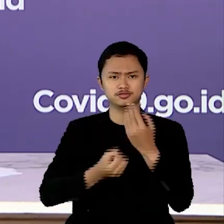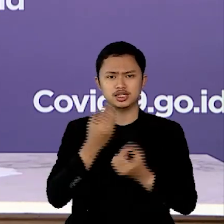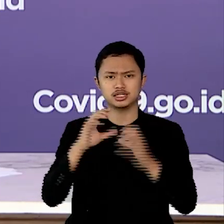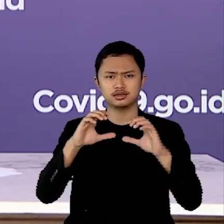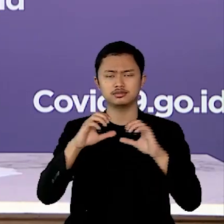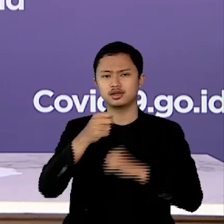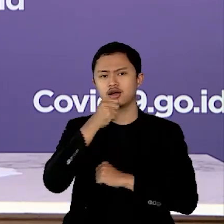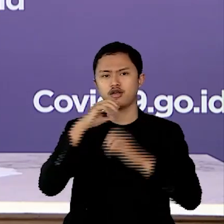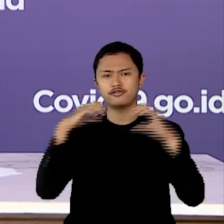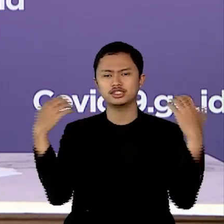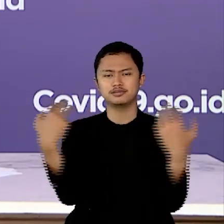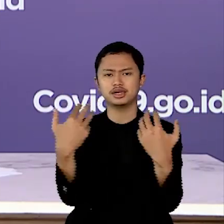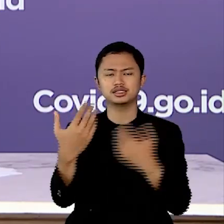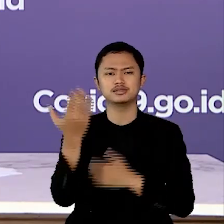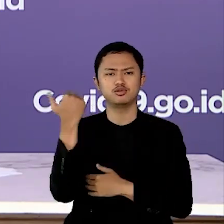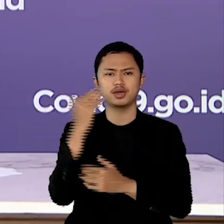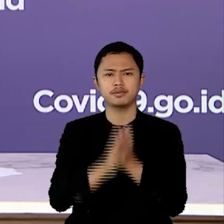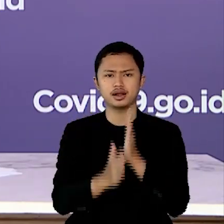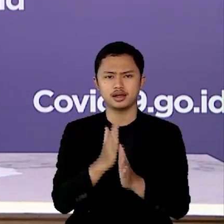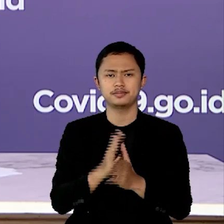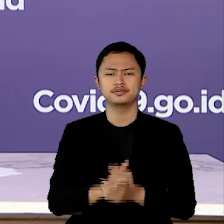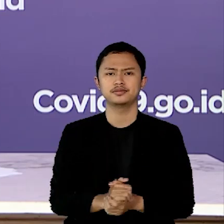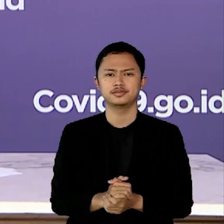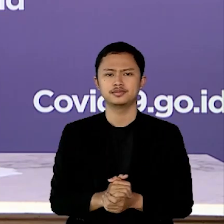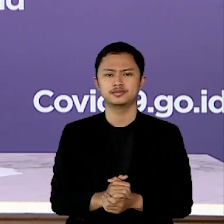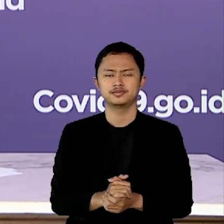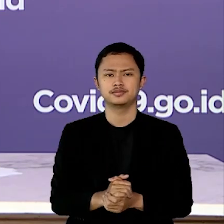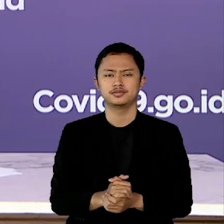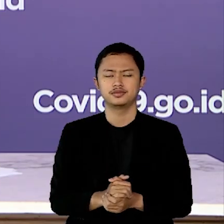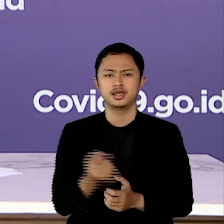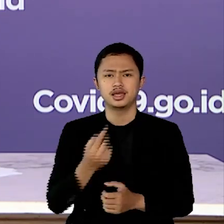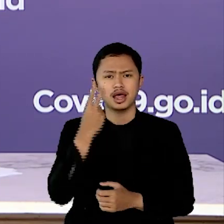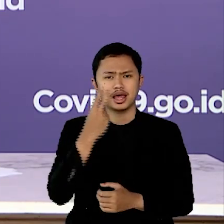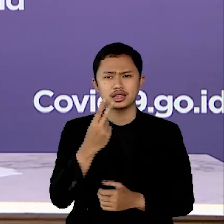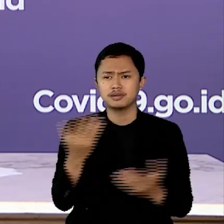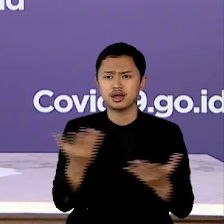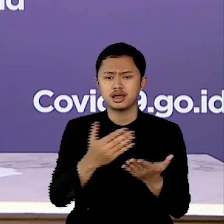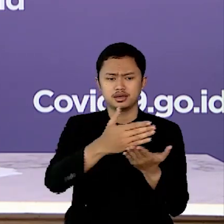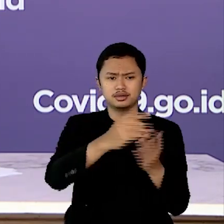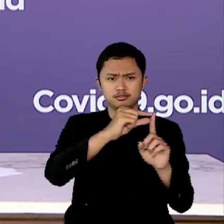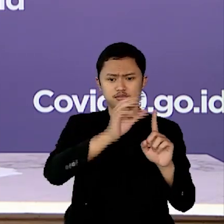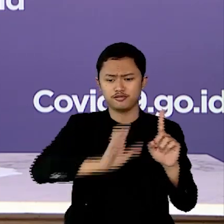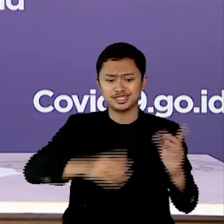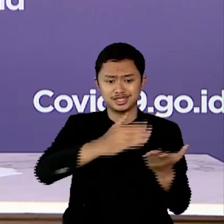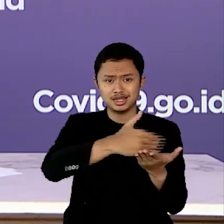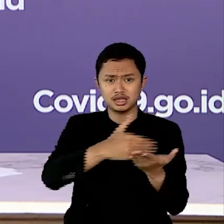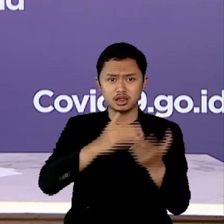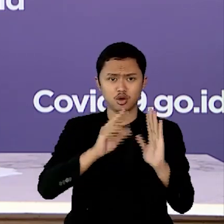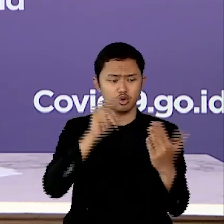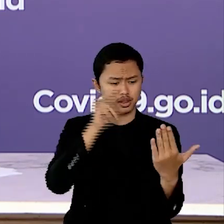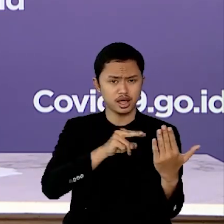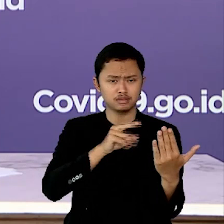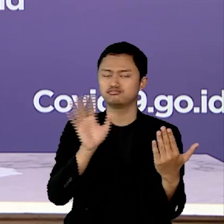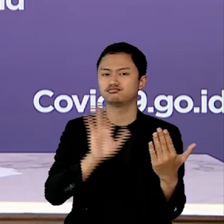dalam melihat dan menangani kasus coffee 19 tidak bisa hanya melihat dari data provinsi mohon